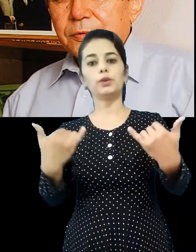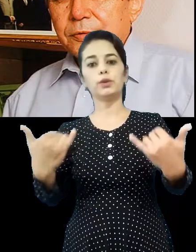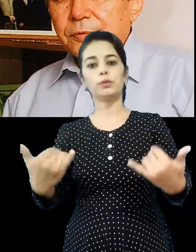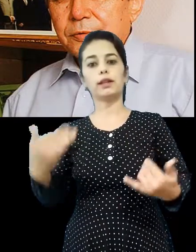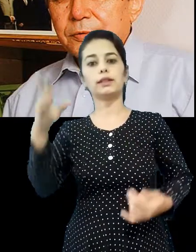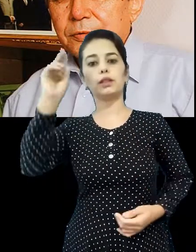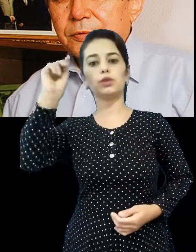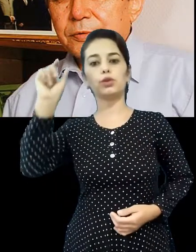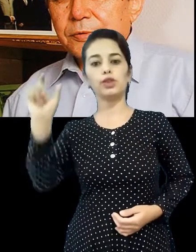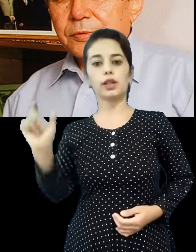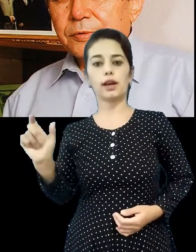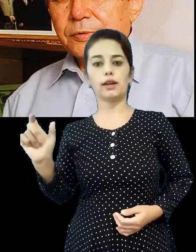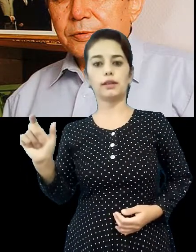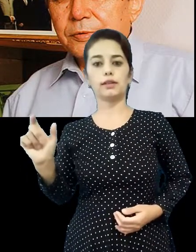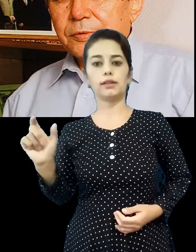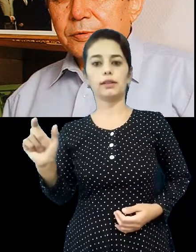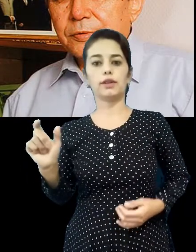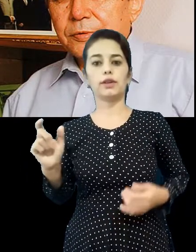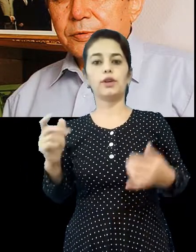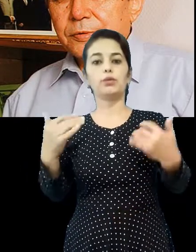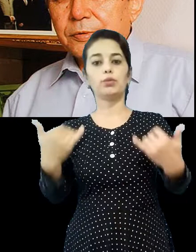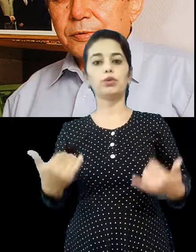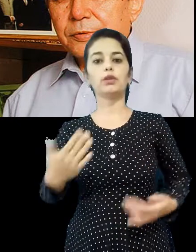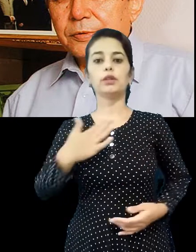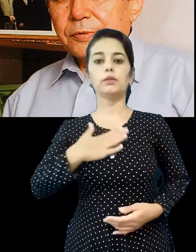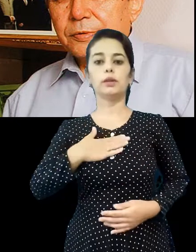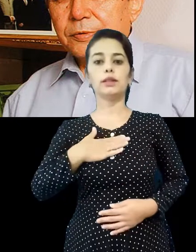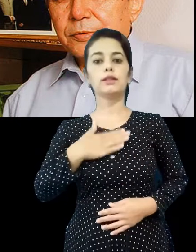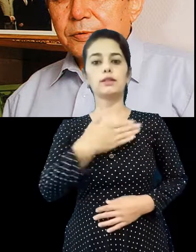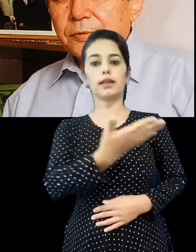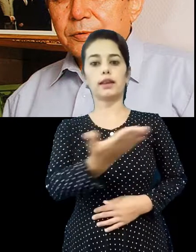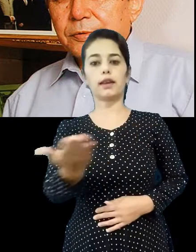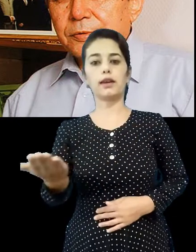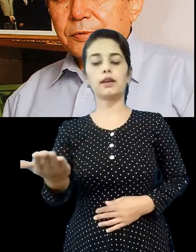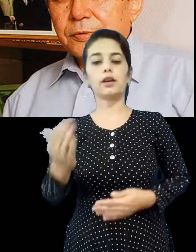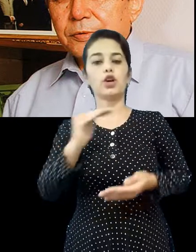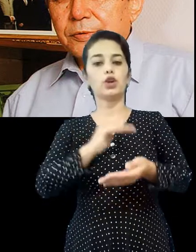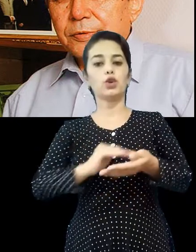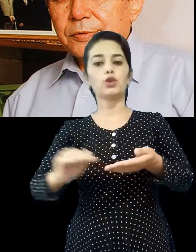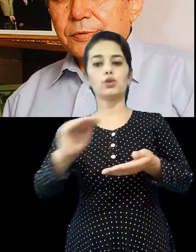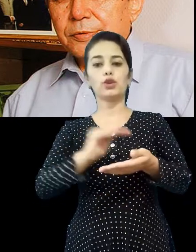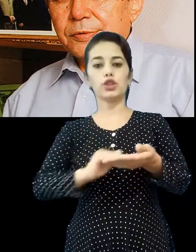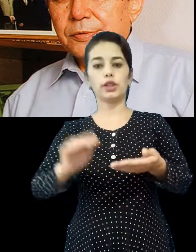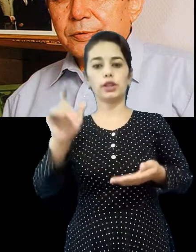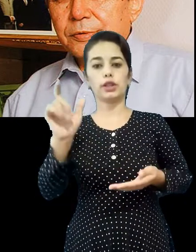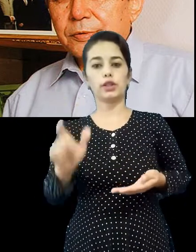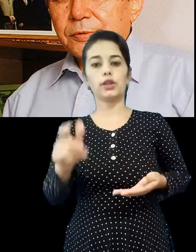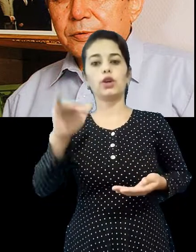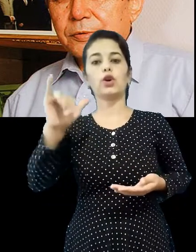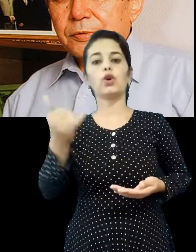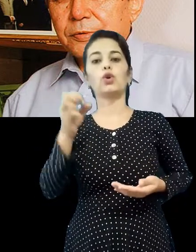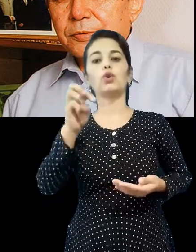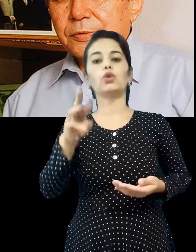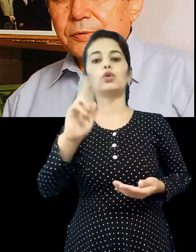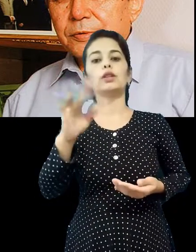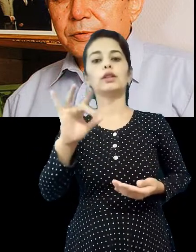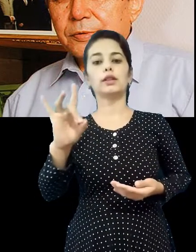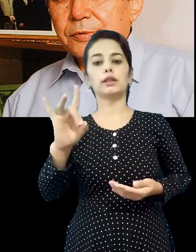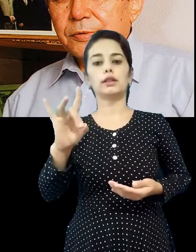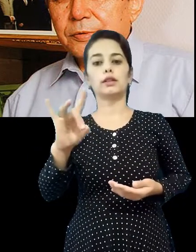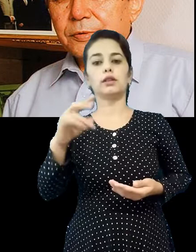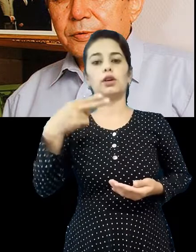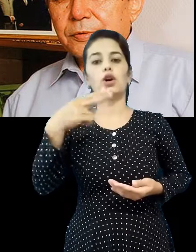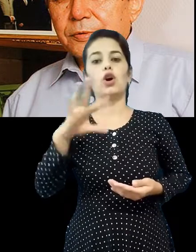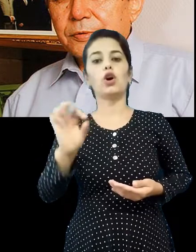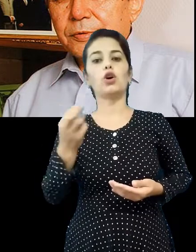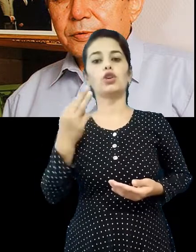alaykum, hurmatli o'quvchilar. Bugun men sizlarga yozuvchi O'tkir